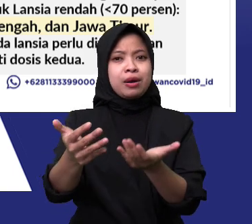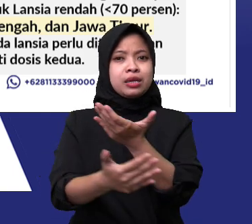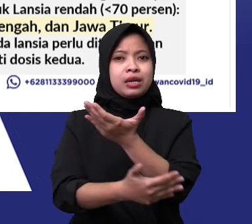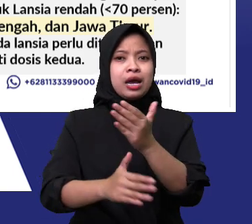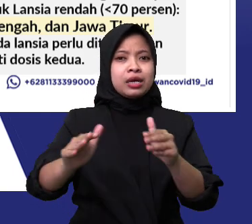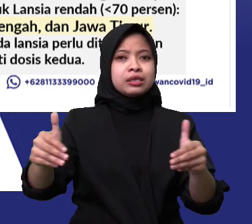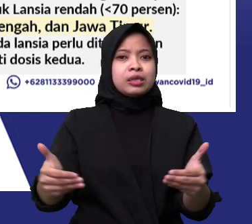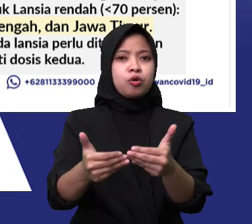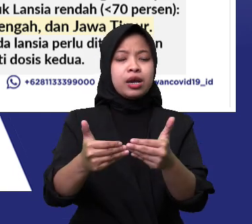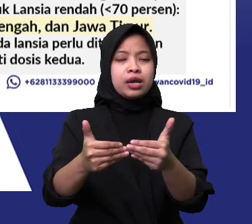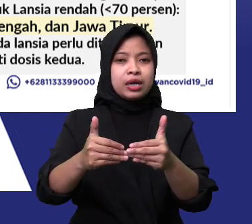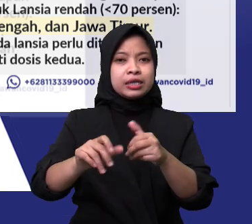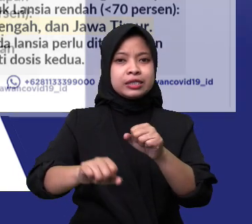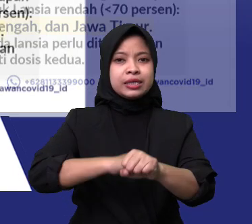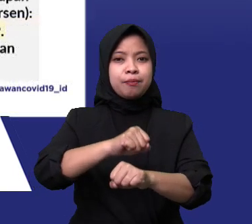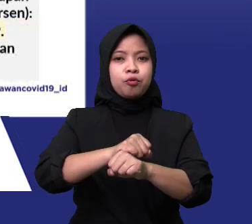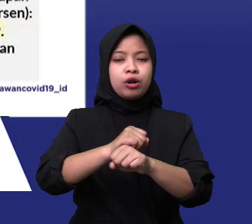Singapura, yaitu